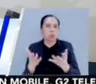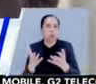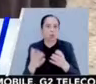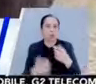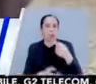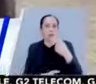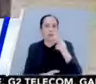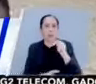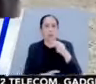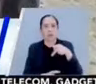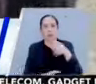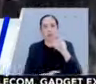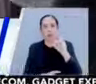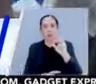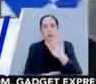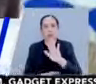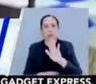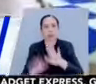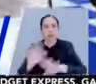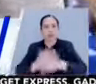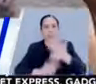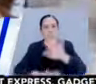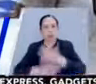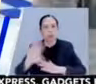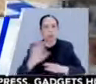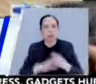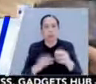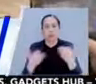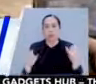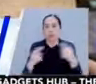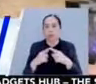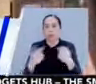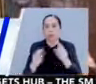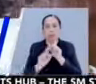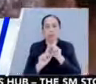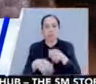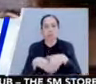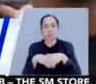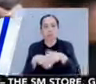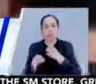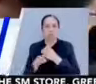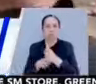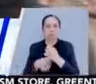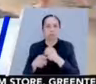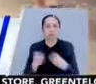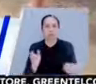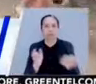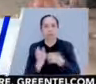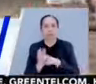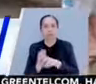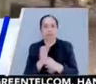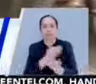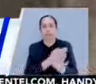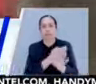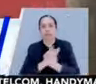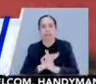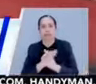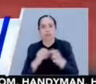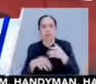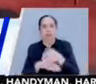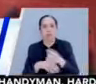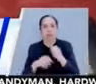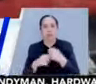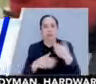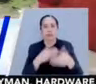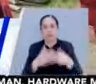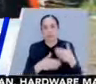kamay. Wala pa rin pahayag hanggang ngayon ang magkapatid na dumiretso sa sasakyang sumundo sa kanila pagkatapos maproseso ang